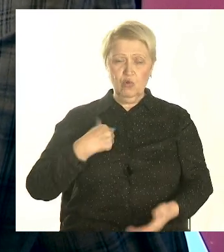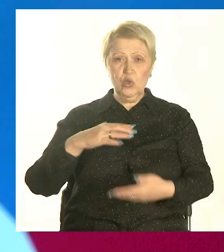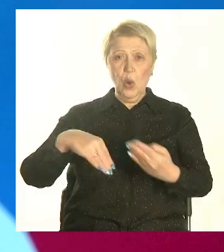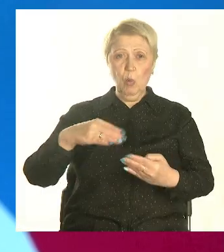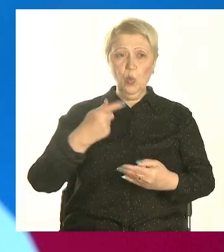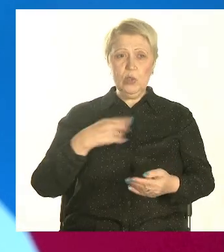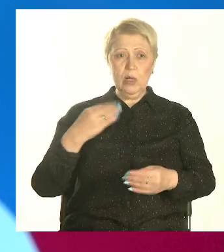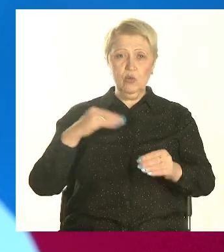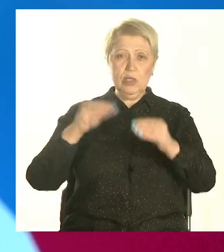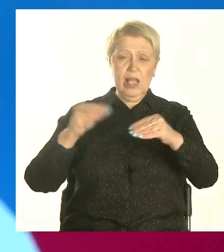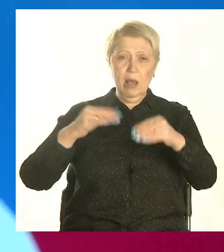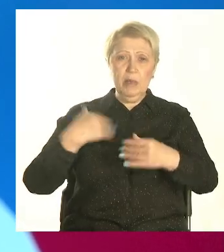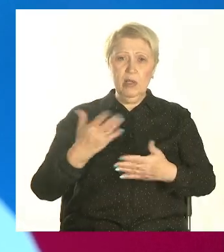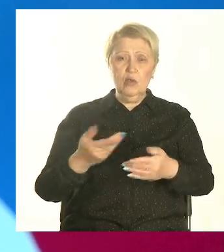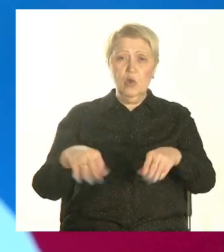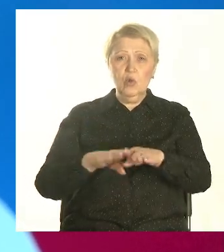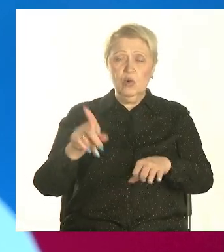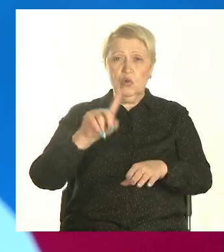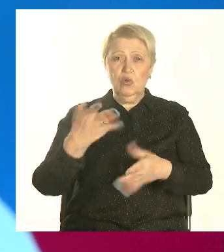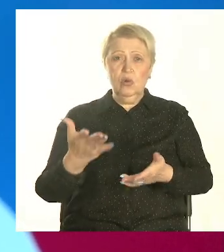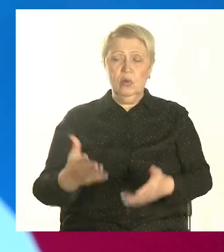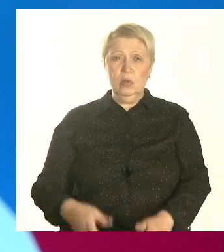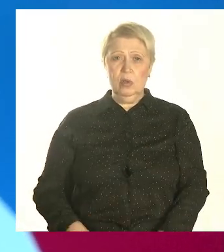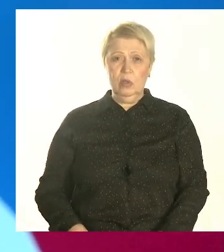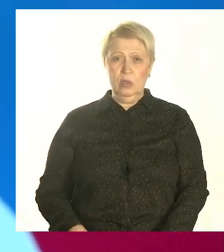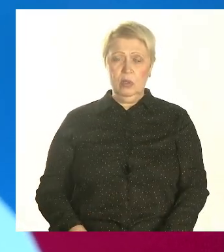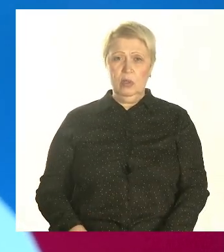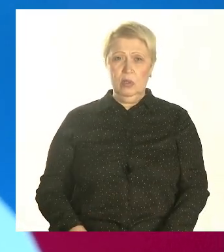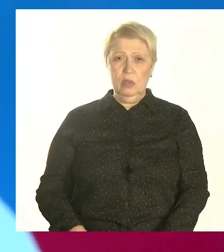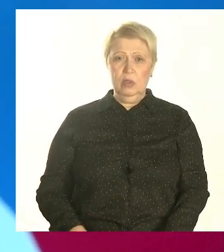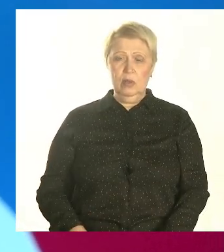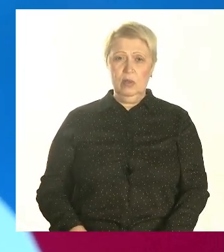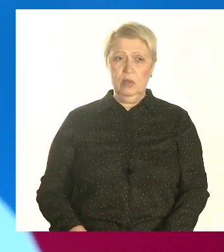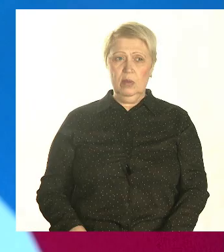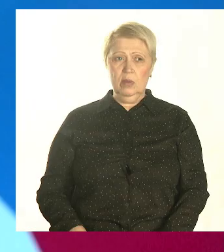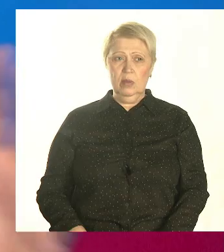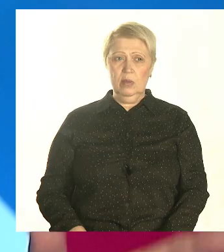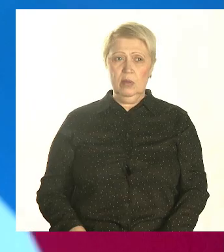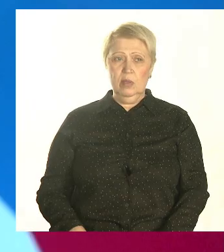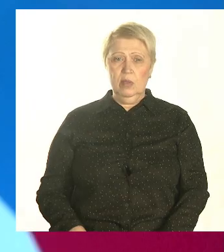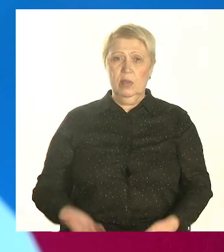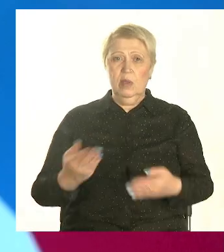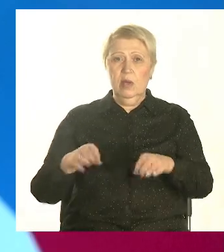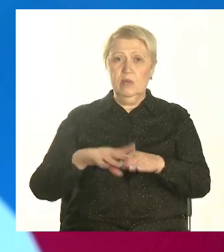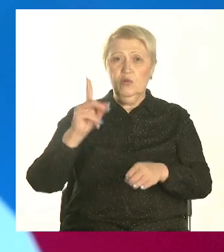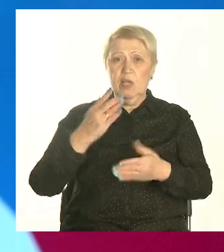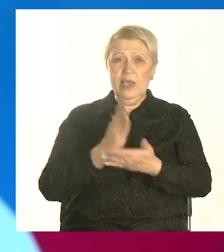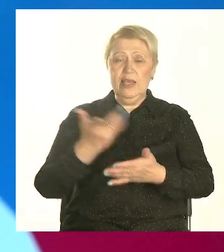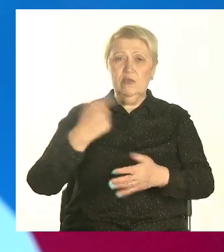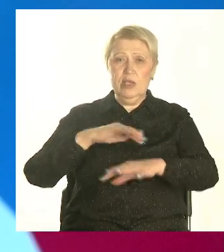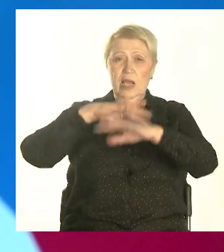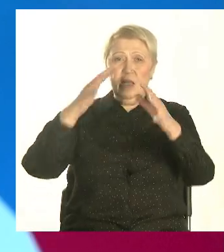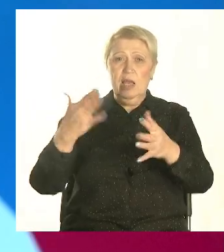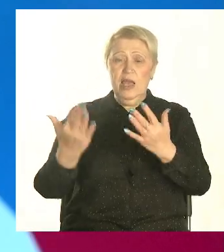машина вчера, там, или, ну, не знаю, по каким причинам, про нормативы еще тоже поговорим. Ну, в общем, так или иначе, вот сверху горка. Я понимаю, что я сейчас пакет-то